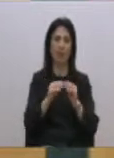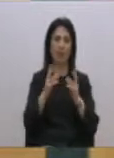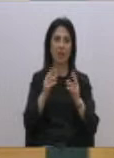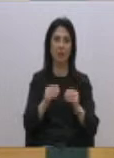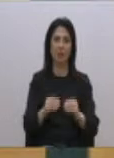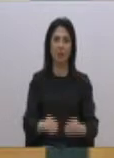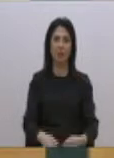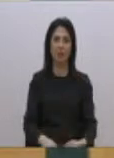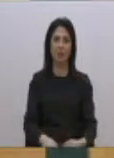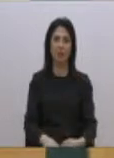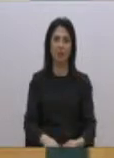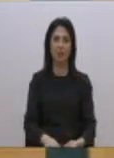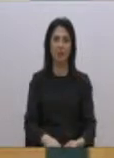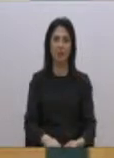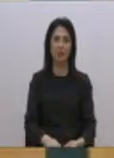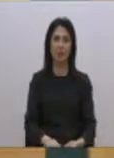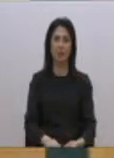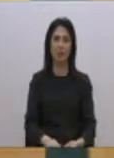dghemde